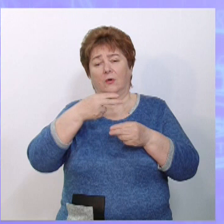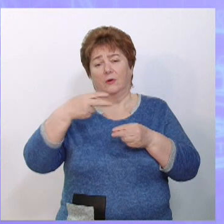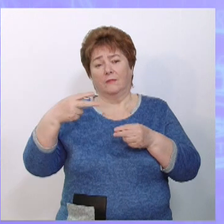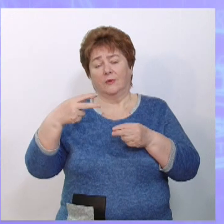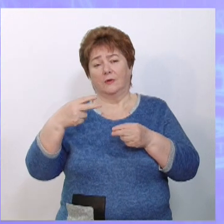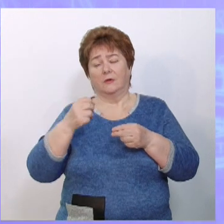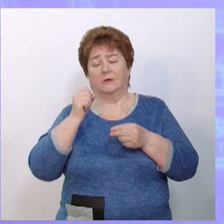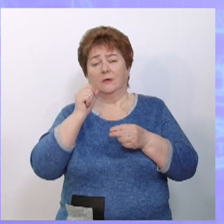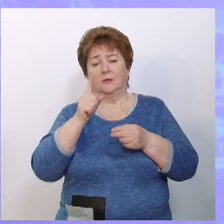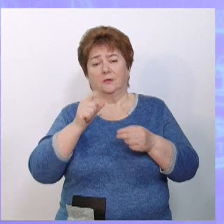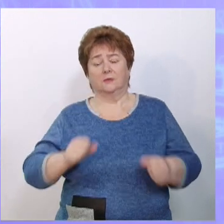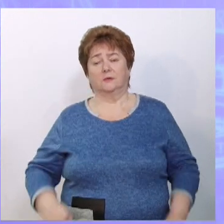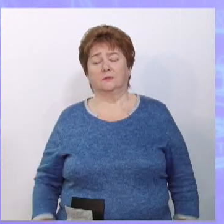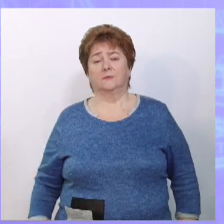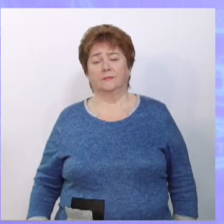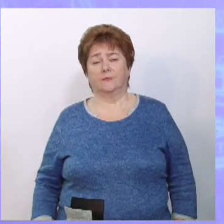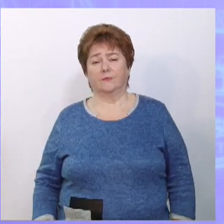равна 11.